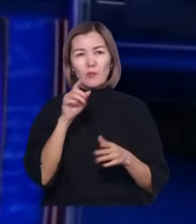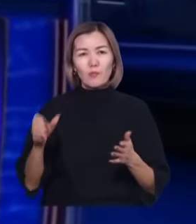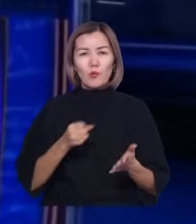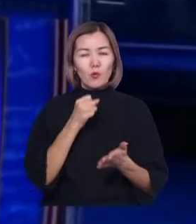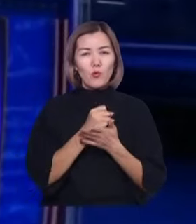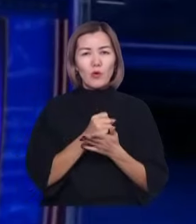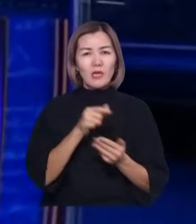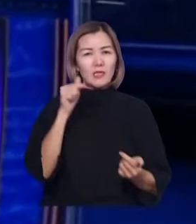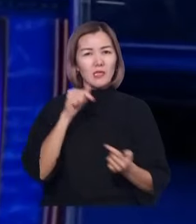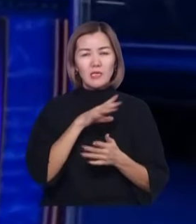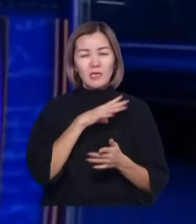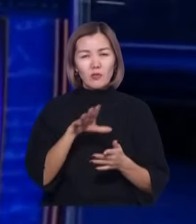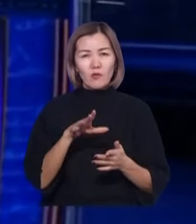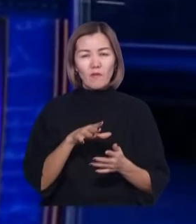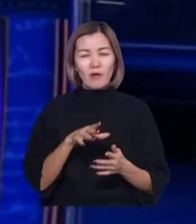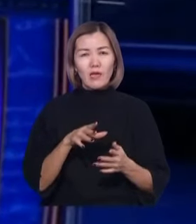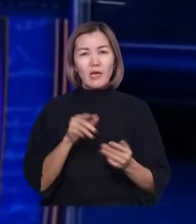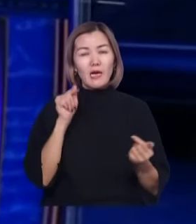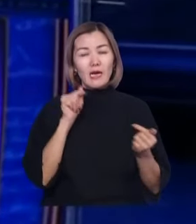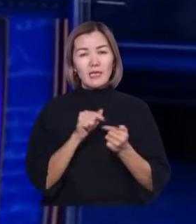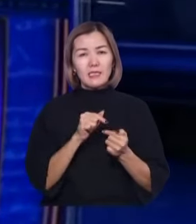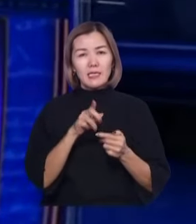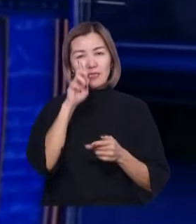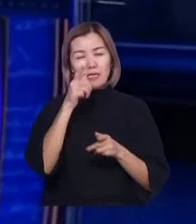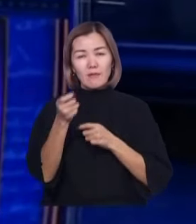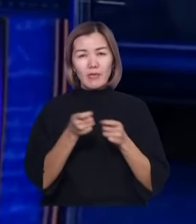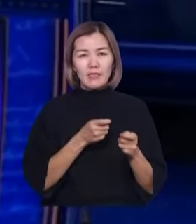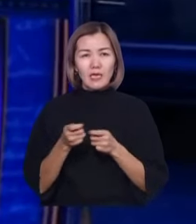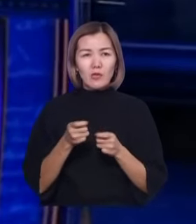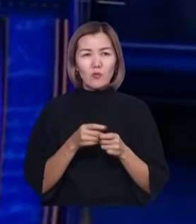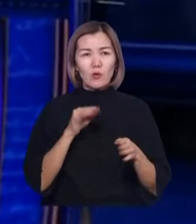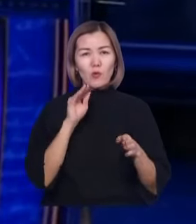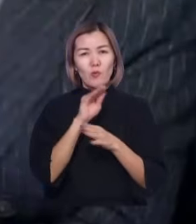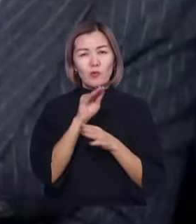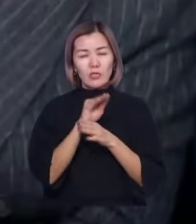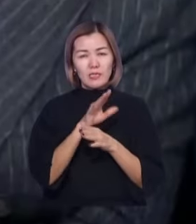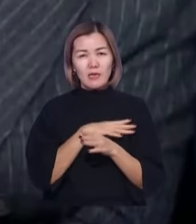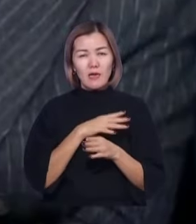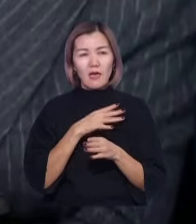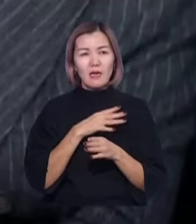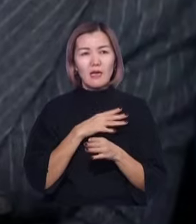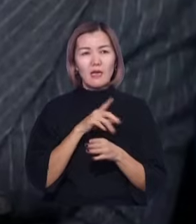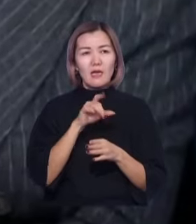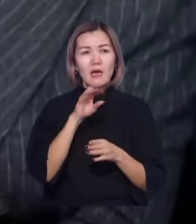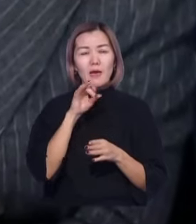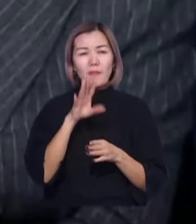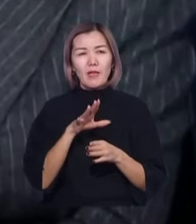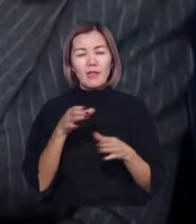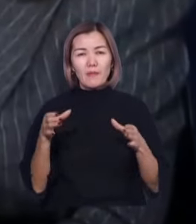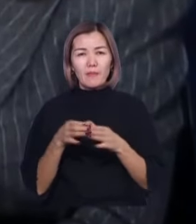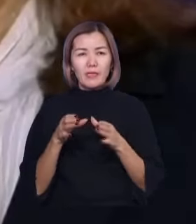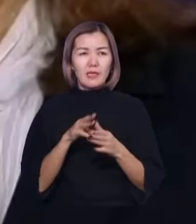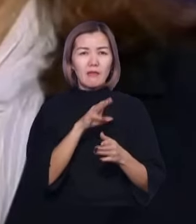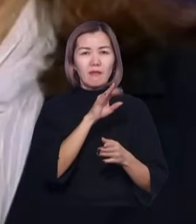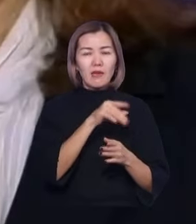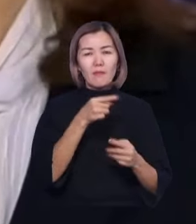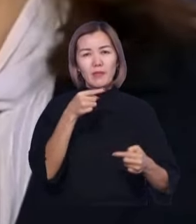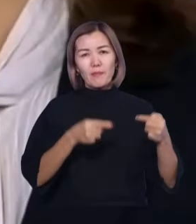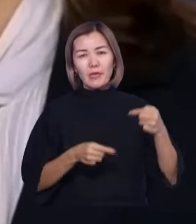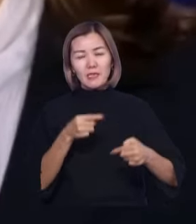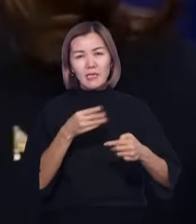Қос кандидат өз қарсыласының ел басқару қабілетін осылайша өткір сынға алды. Демократ Камала Харрис оппоненті Трампты